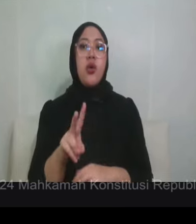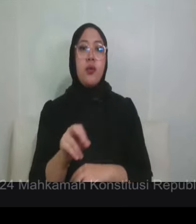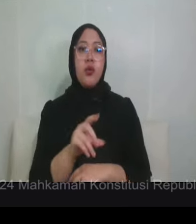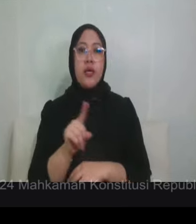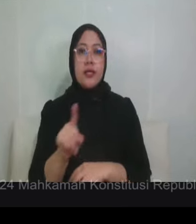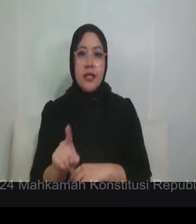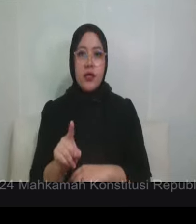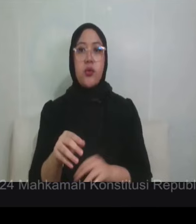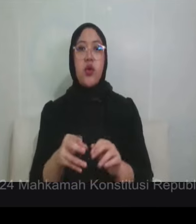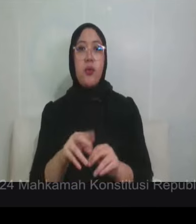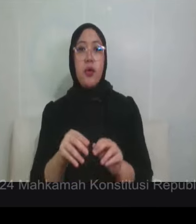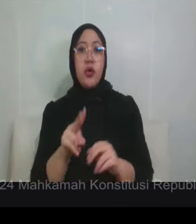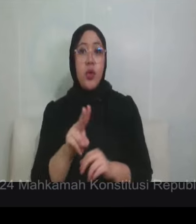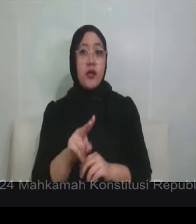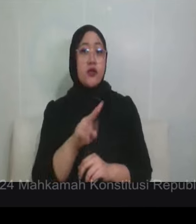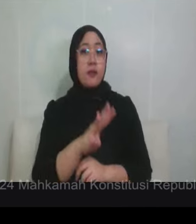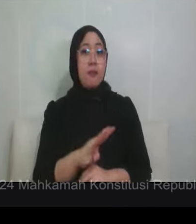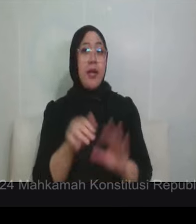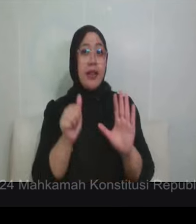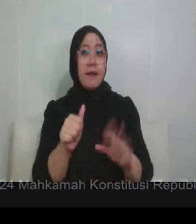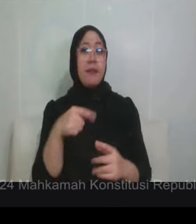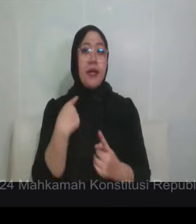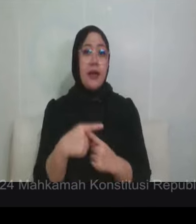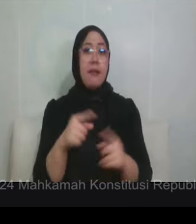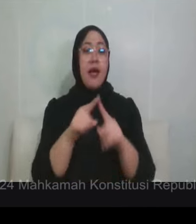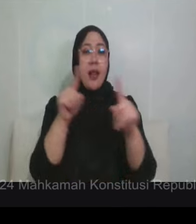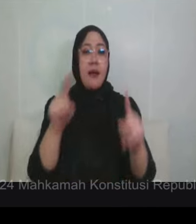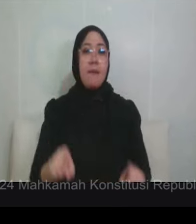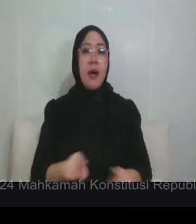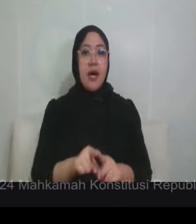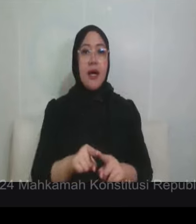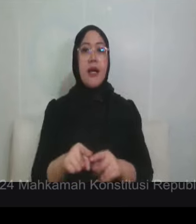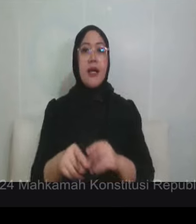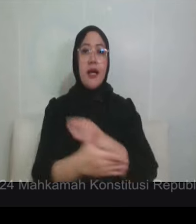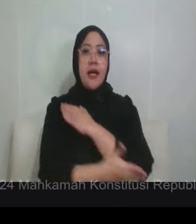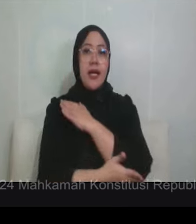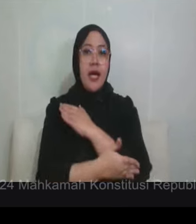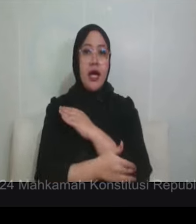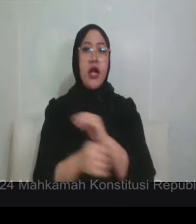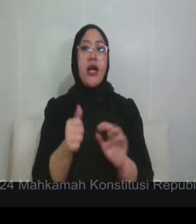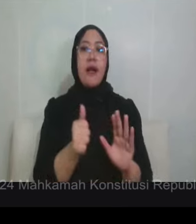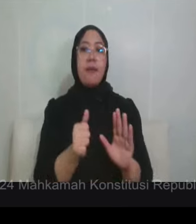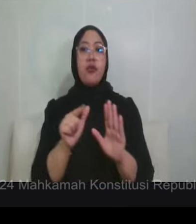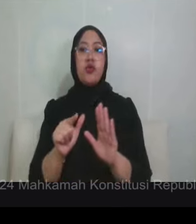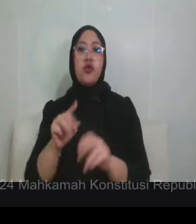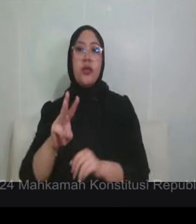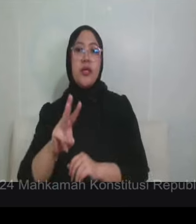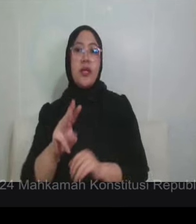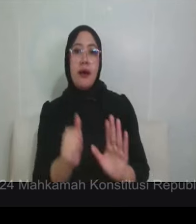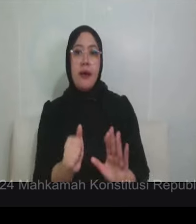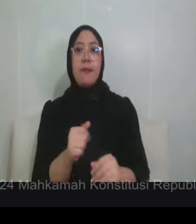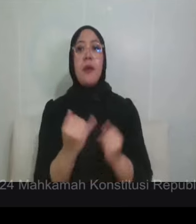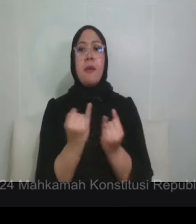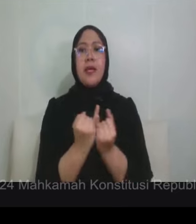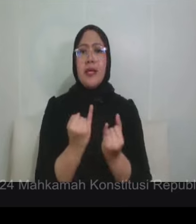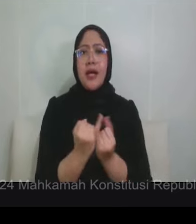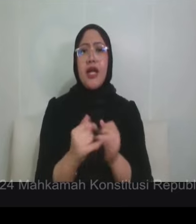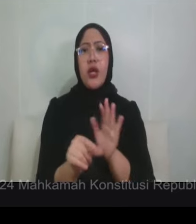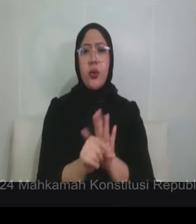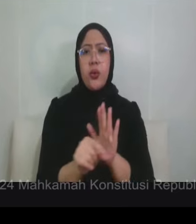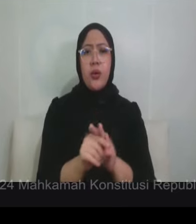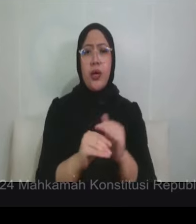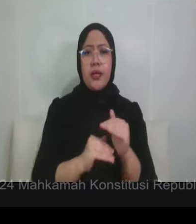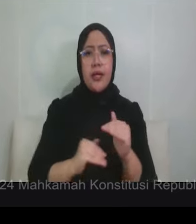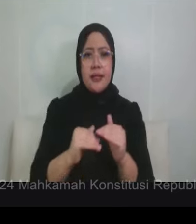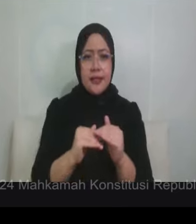246 tambahan lembara negara rep Indonesia nomor 6736 bertentangan dengan undang-undang Dasar Negara